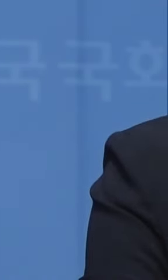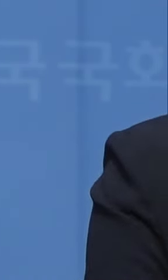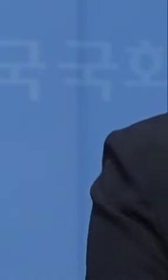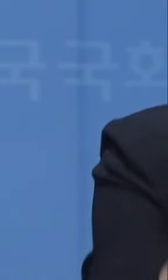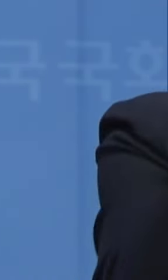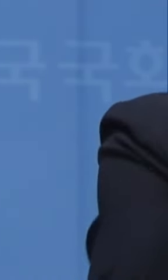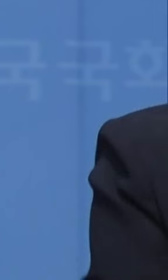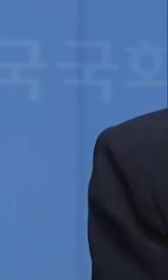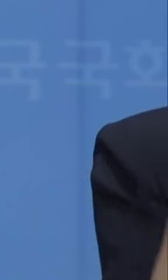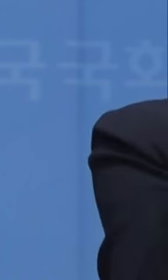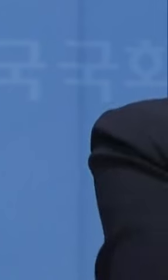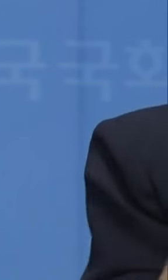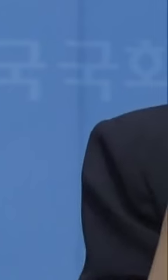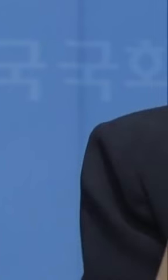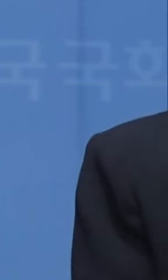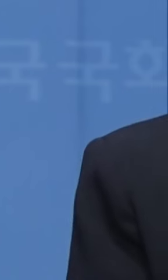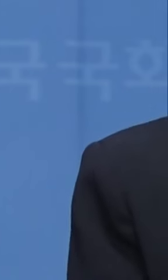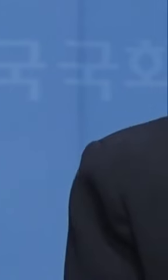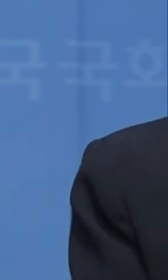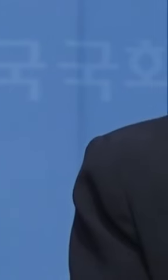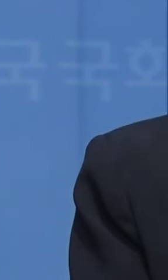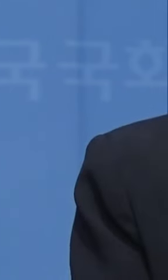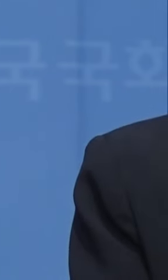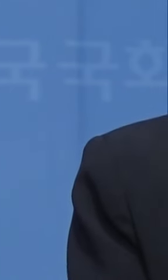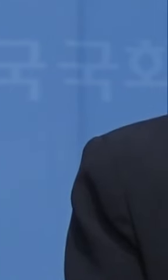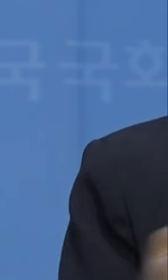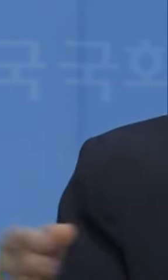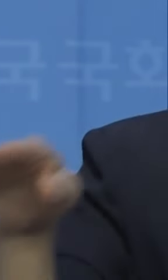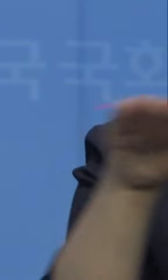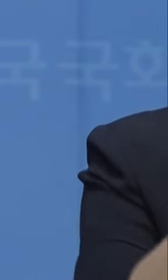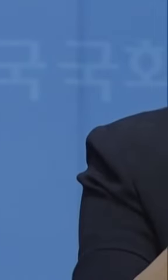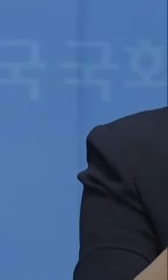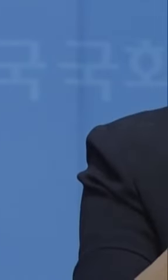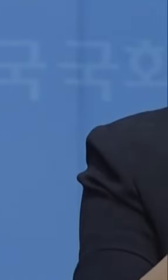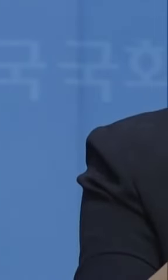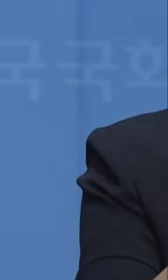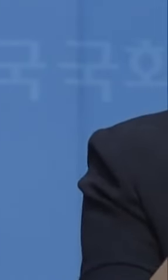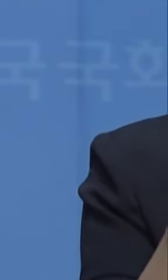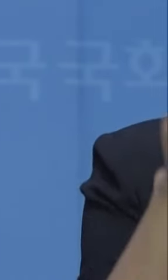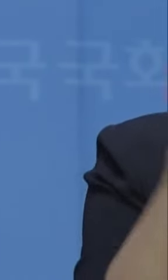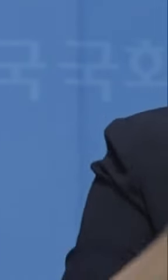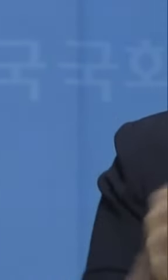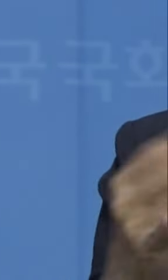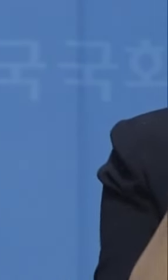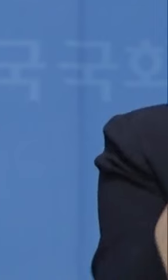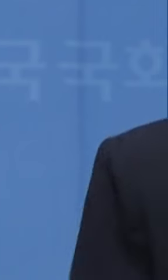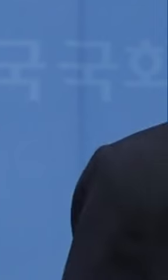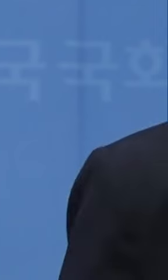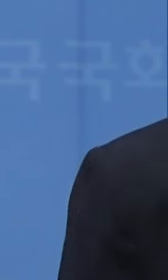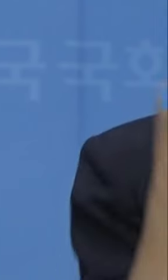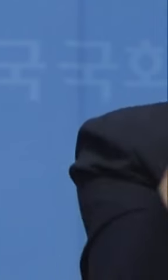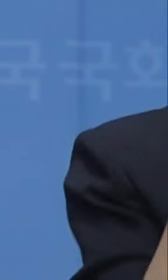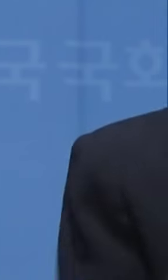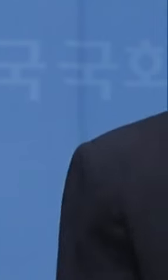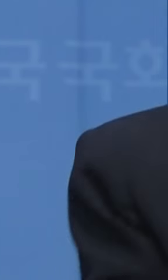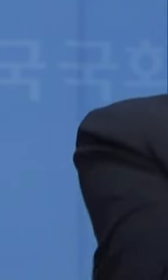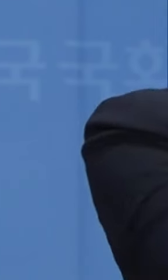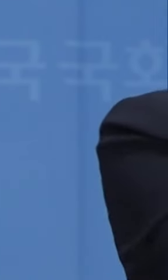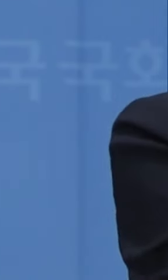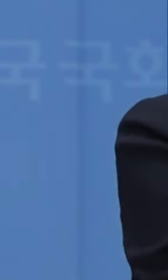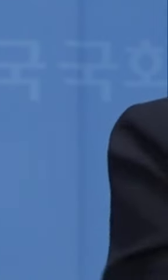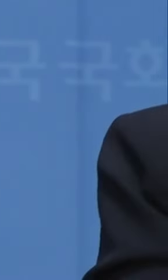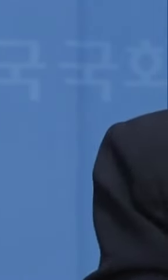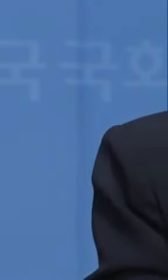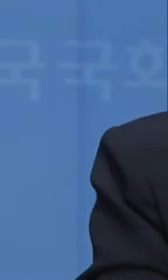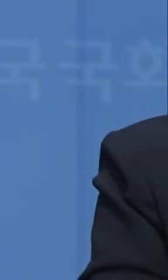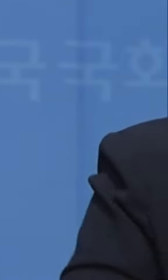윤석열 검찰 독재 정권에서 망가진 국가 기구가 한두 곳이 아닙니다 검찰도 경찰도